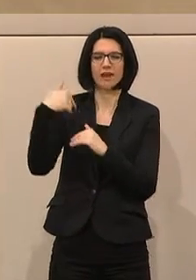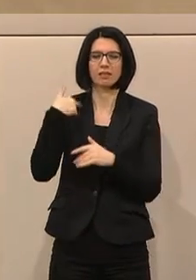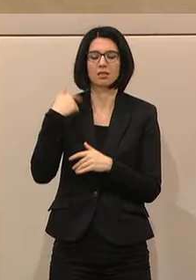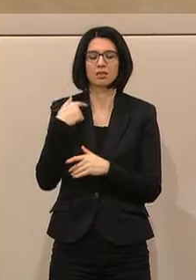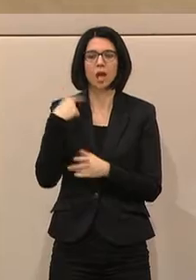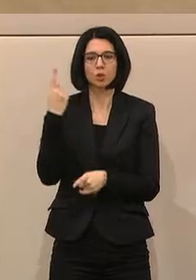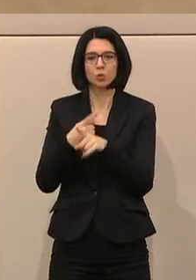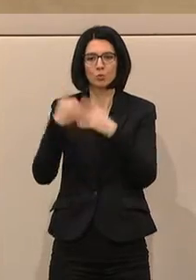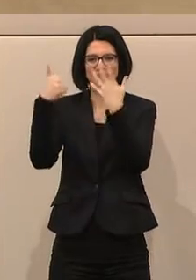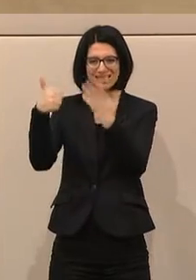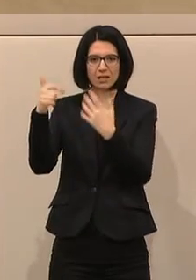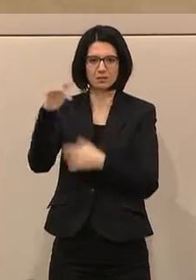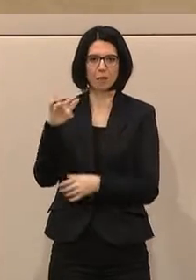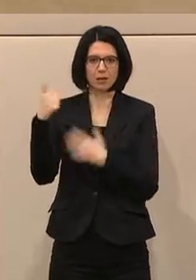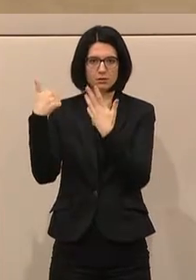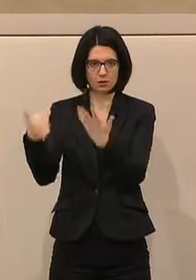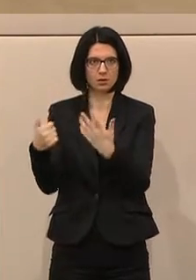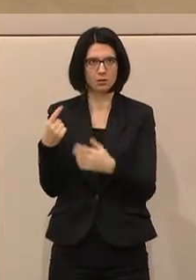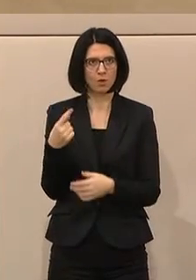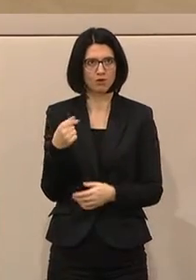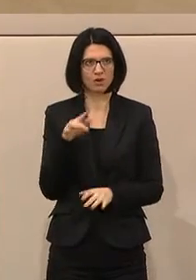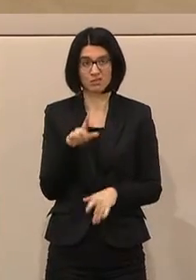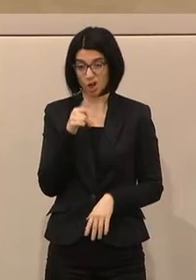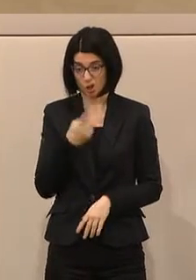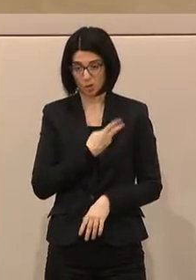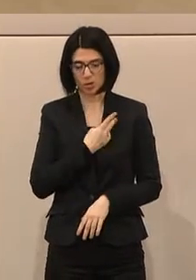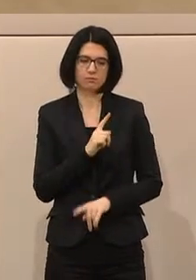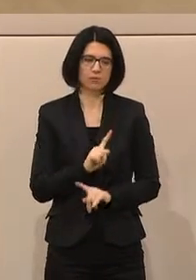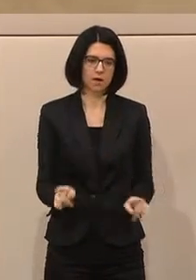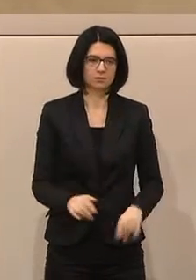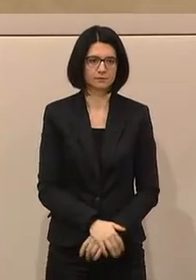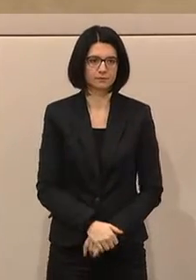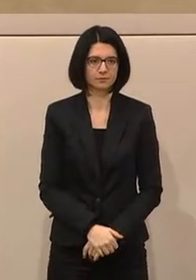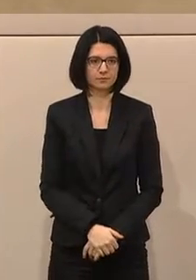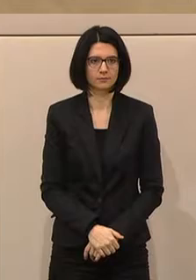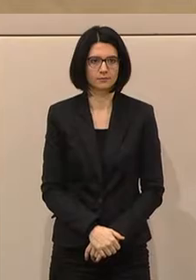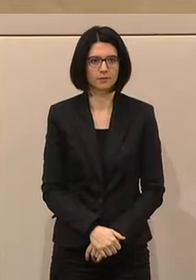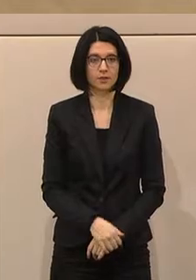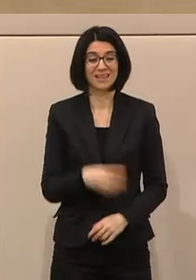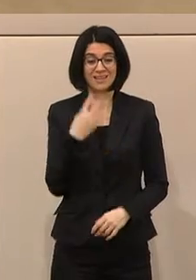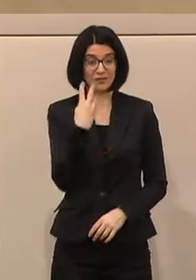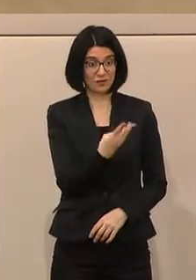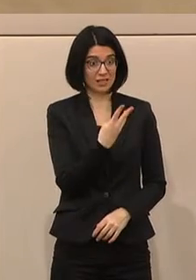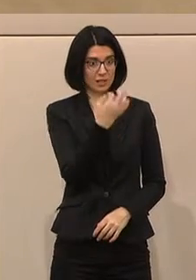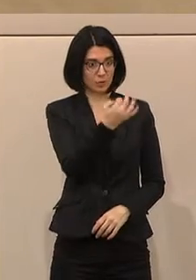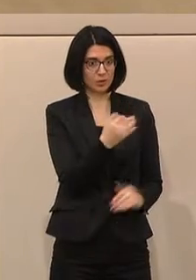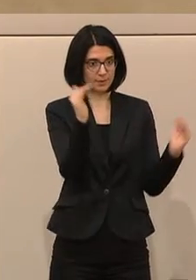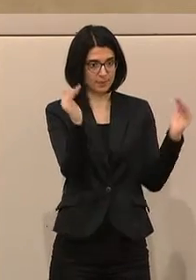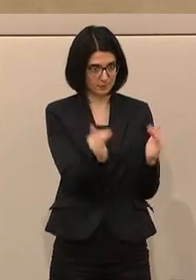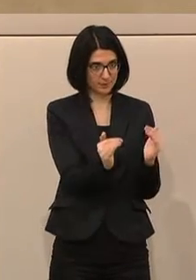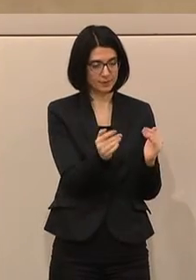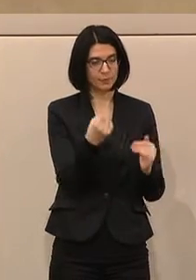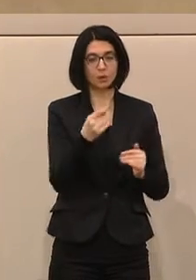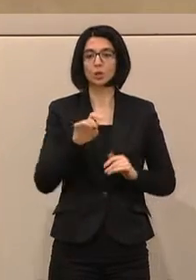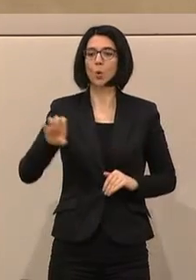6. Und dieser Platz kann und braucht uns nicht stolz zu machen. Mit den angepeilten 40% würden wir